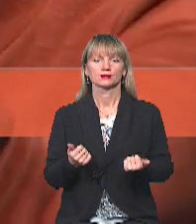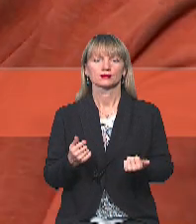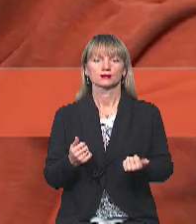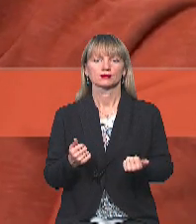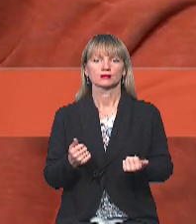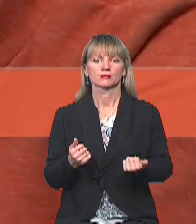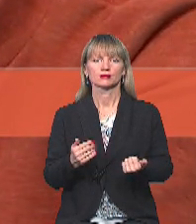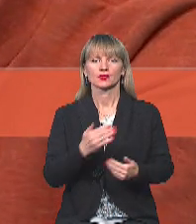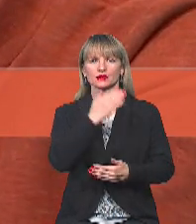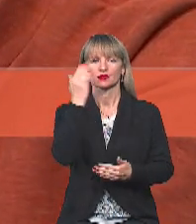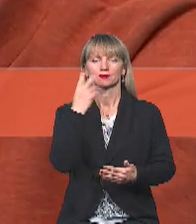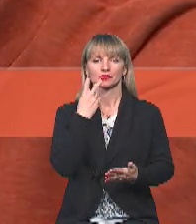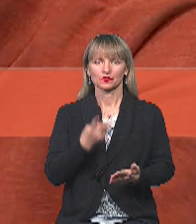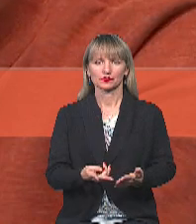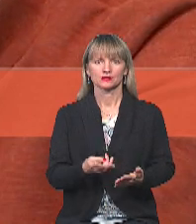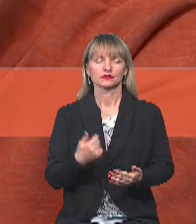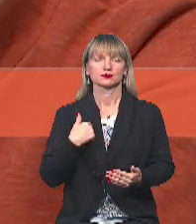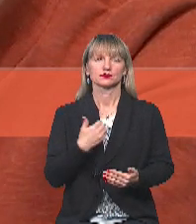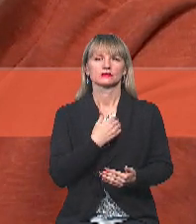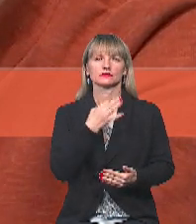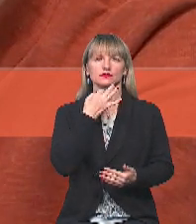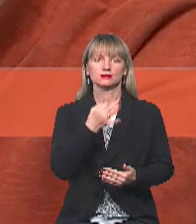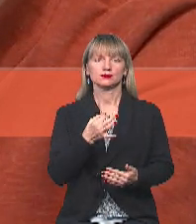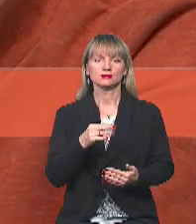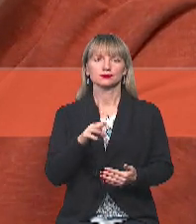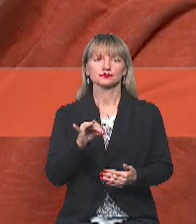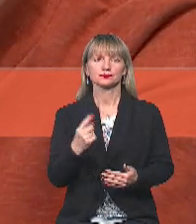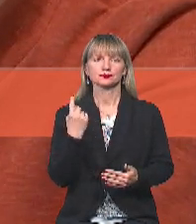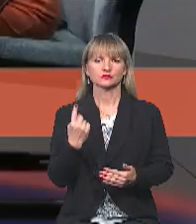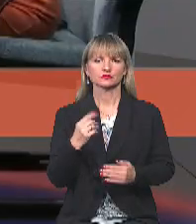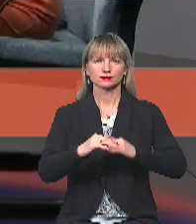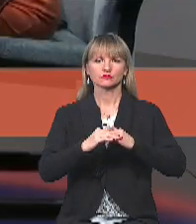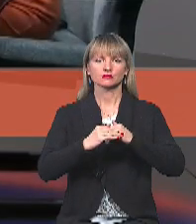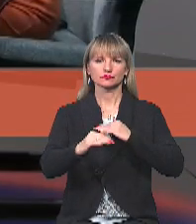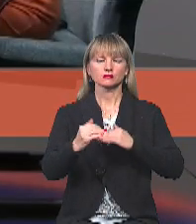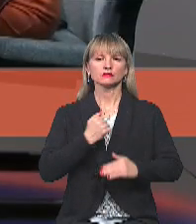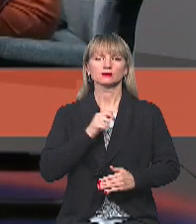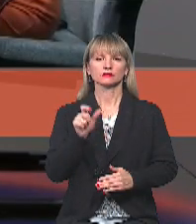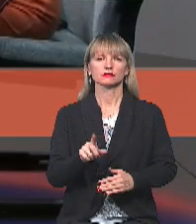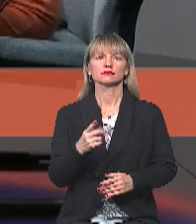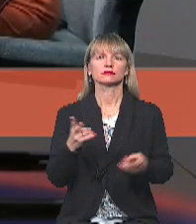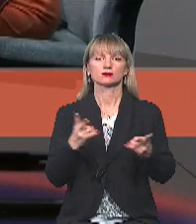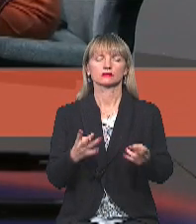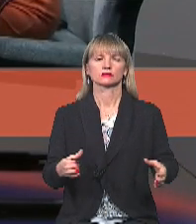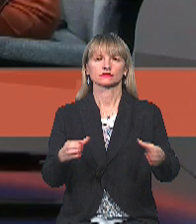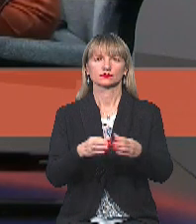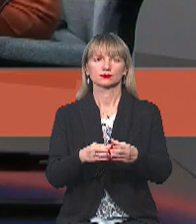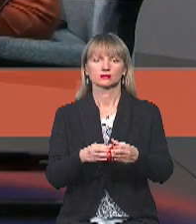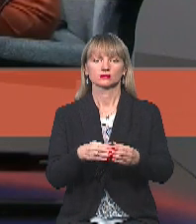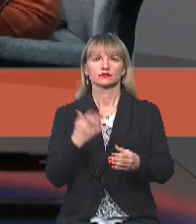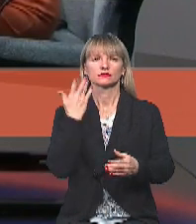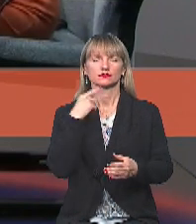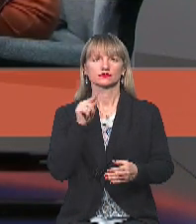хочу... Він її побачив з нею. Так, і я ще хочу сказати от, про один в полі воїн і чому треба об'єднуватися. Коли